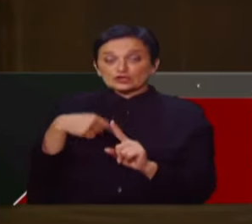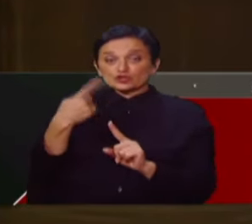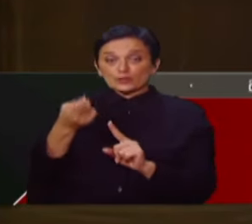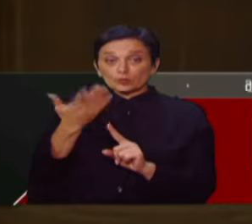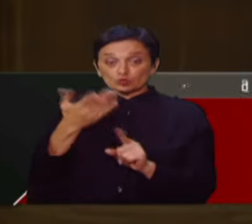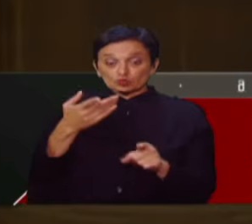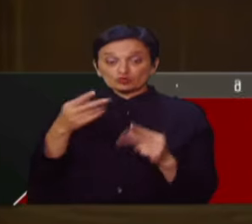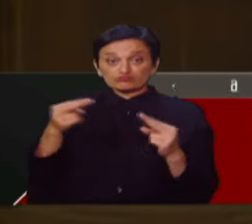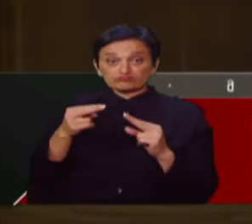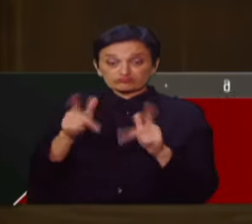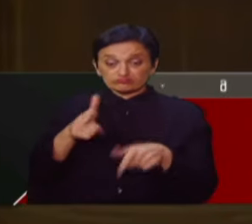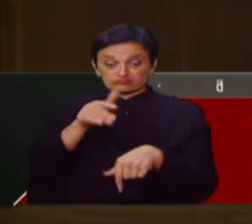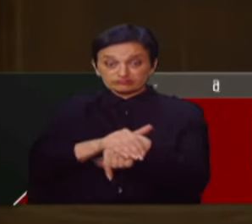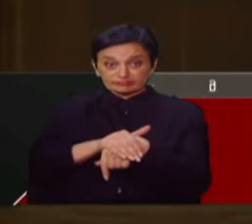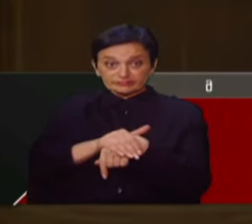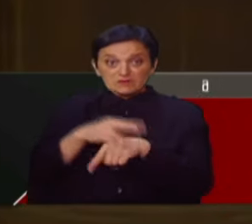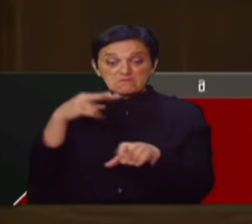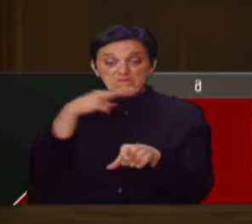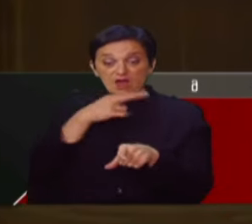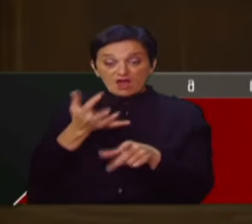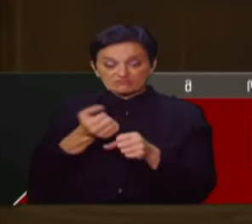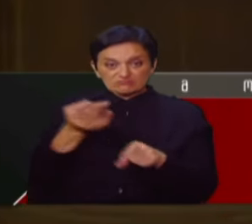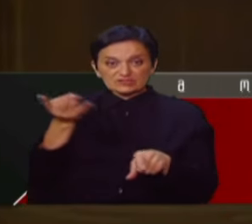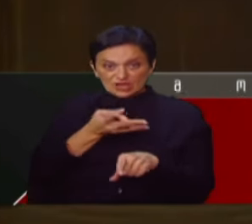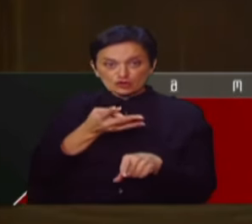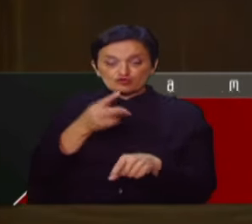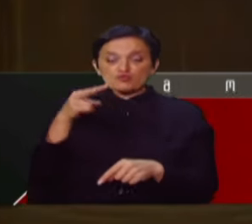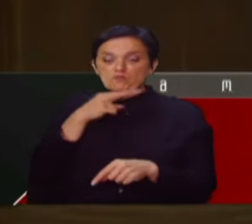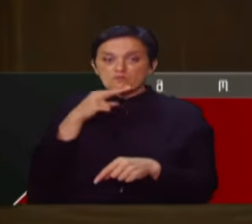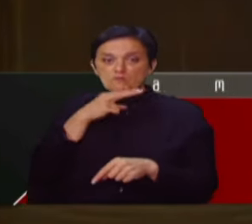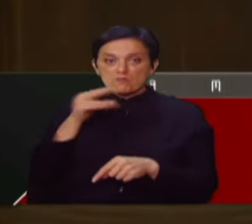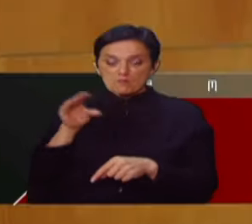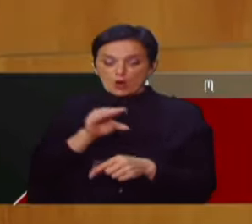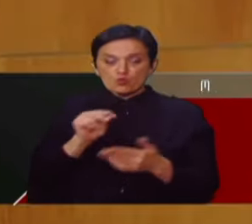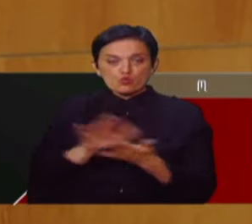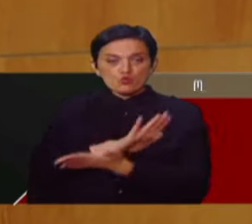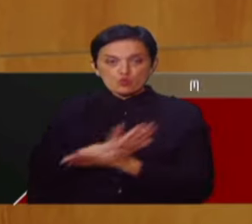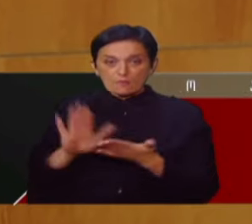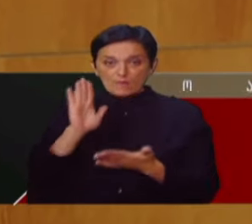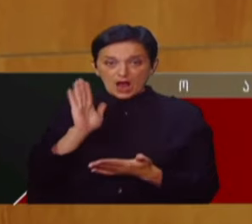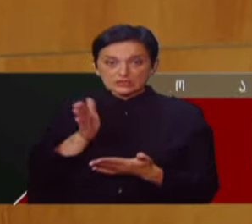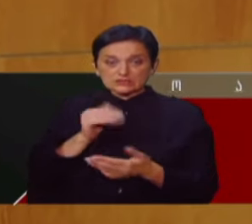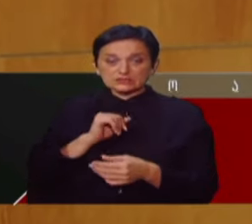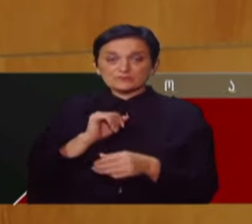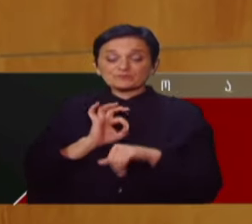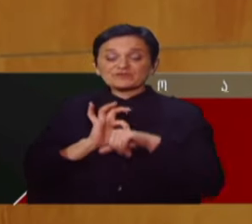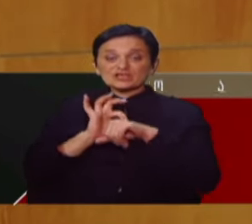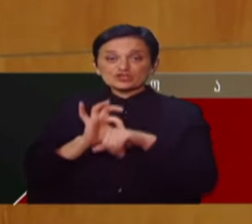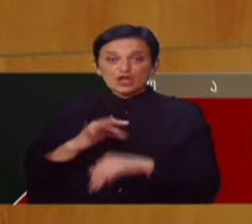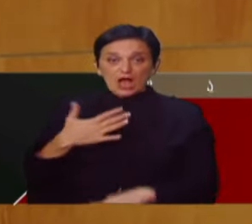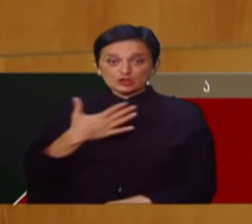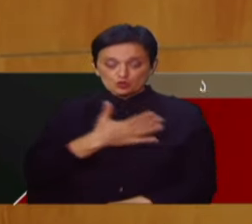თუ დადასტურდა მედიკამენტის მიღების საჭიროება, მედიკამენტიც იქნება უფასოდ. შეუწყდება